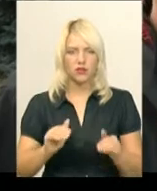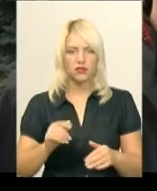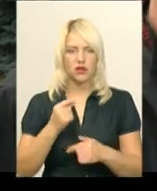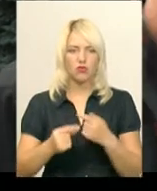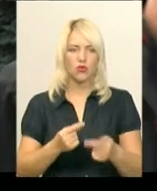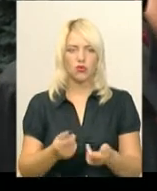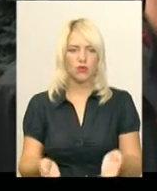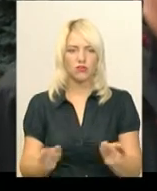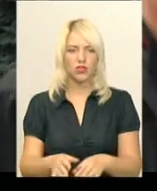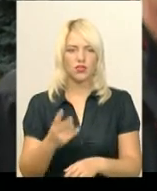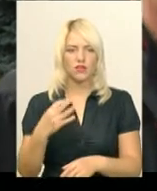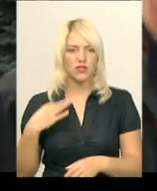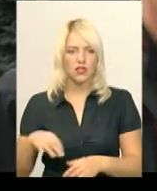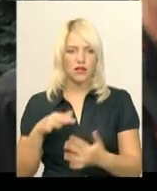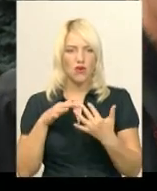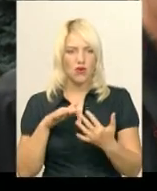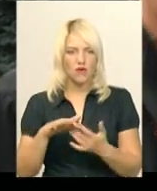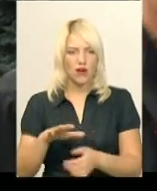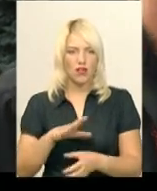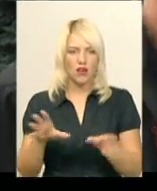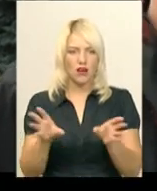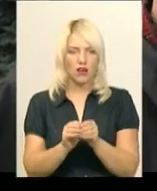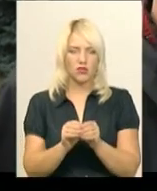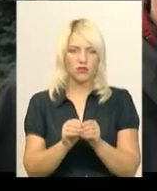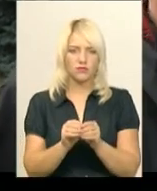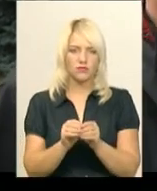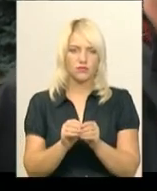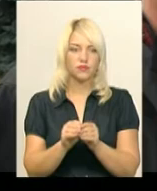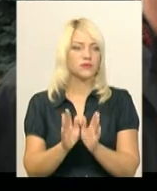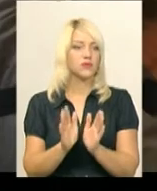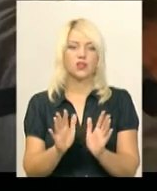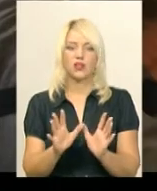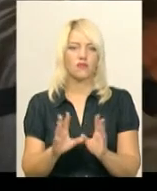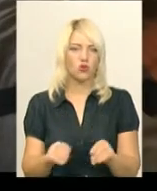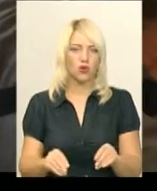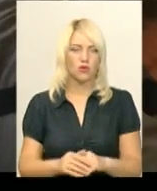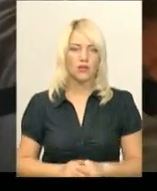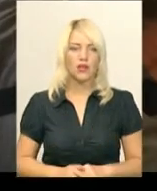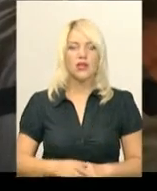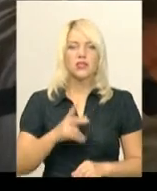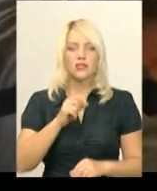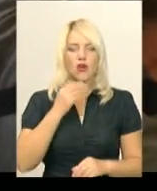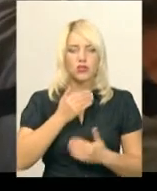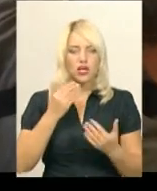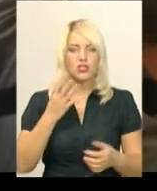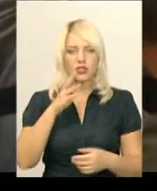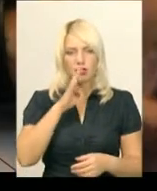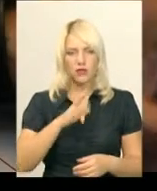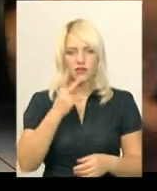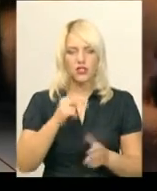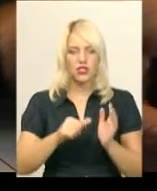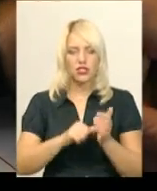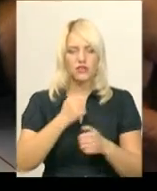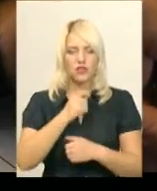залишити. Два сини воювали разом. Тільки всього. За останніх чотири місяці 26 військових з